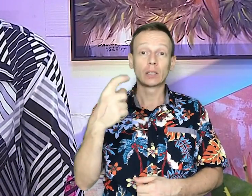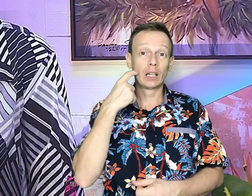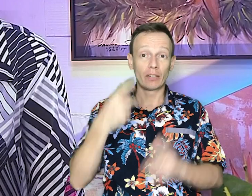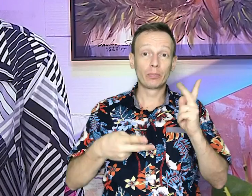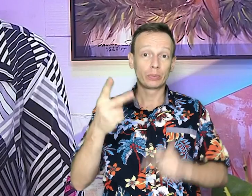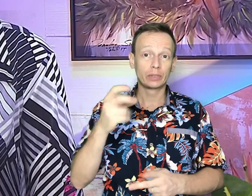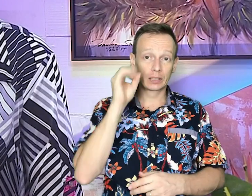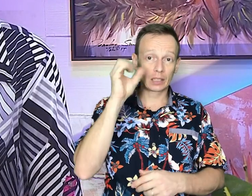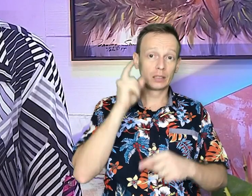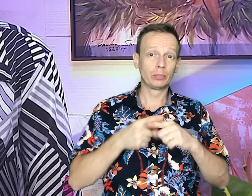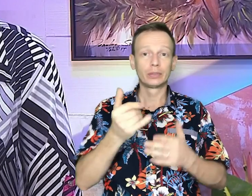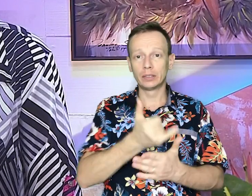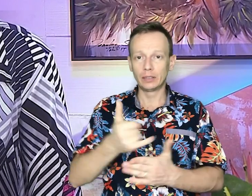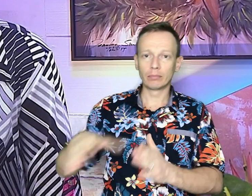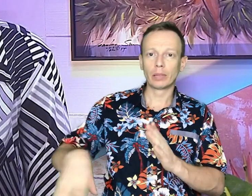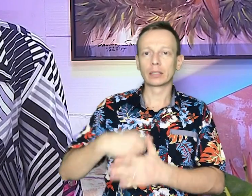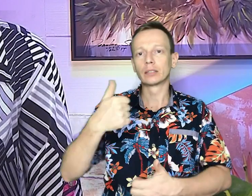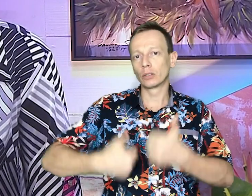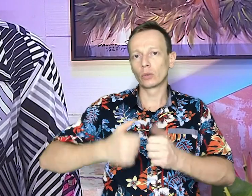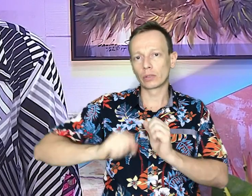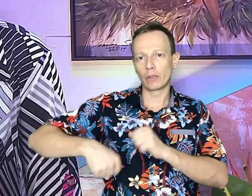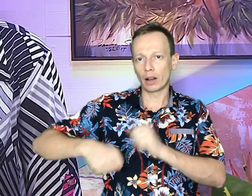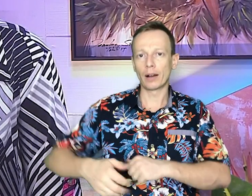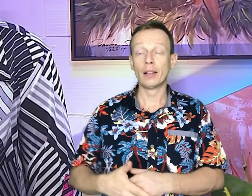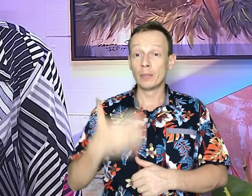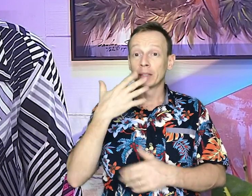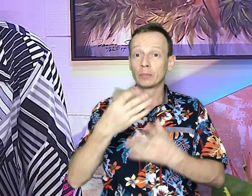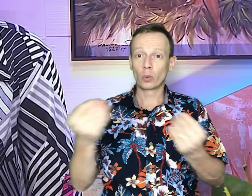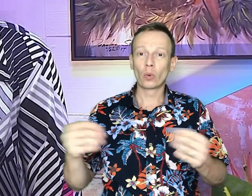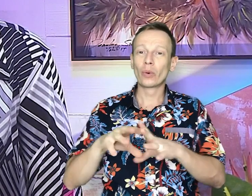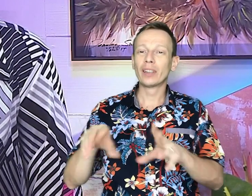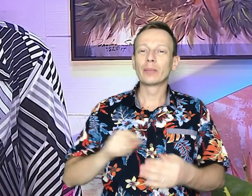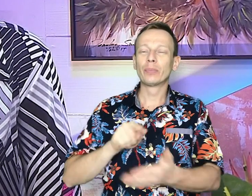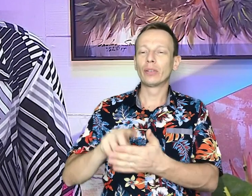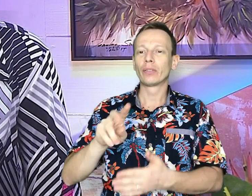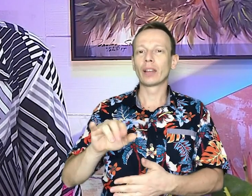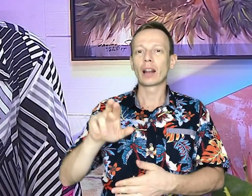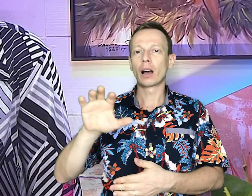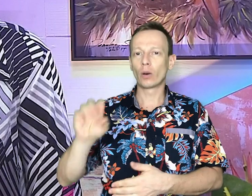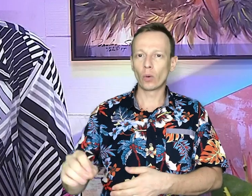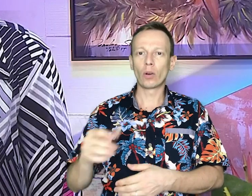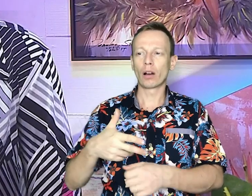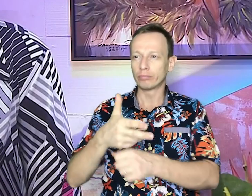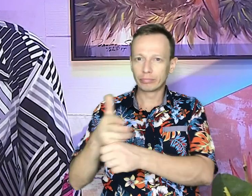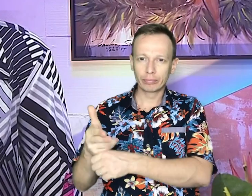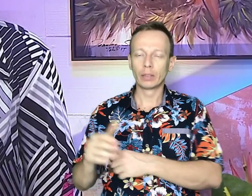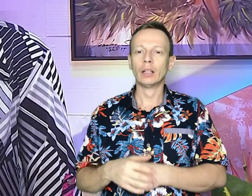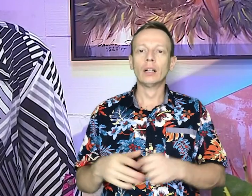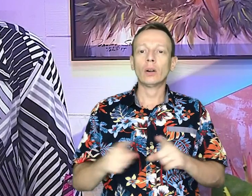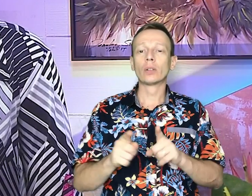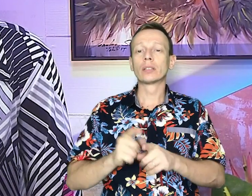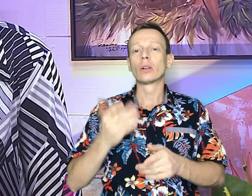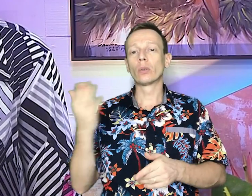cet événement. Un grand merci à l'équipe qui a veillé au Jacques Damour et Stéphane Ratino pour notre live view. Retrouvez Chiquita Teva Darouzet pour votre journal de